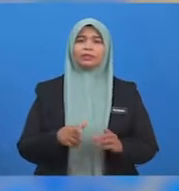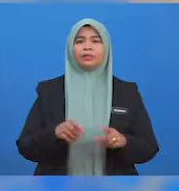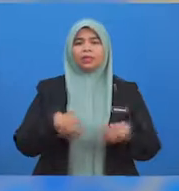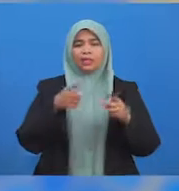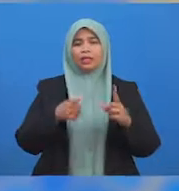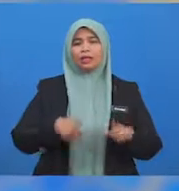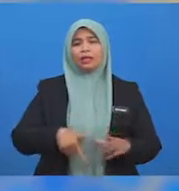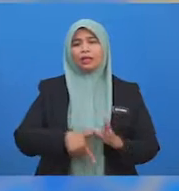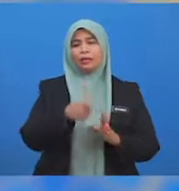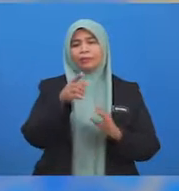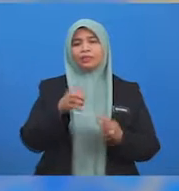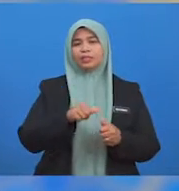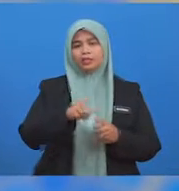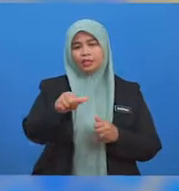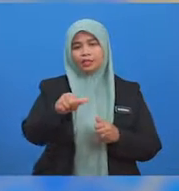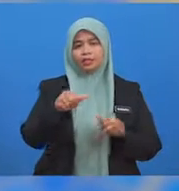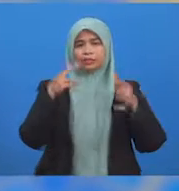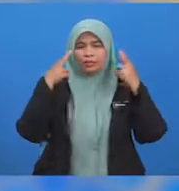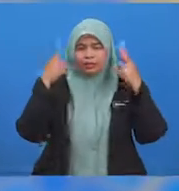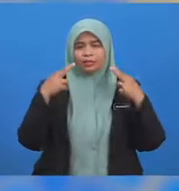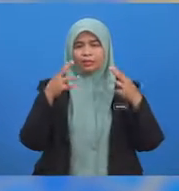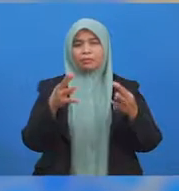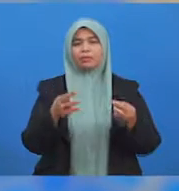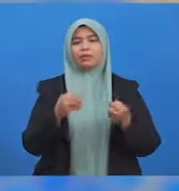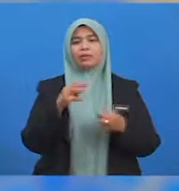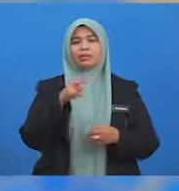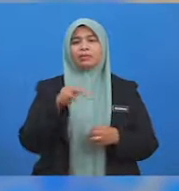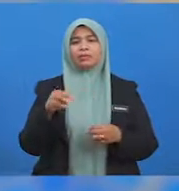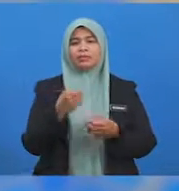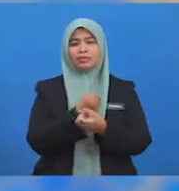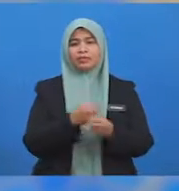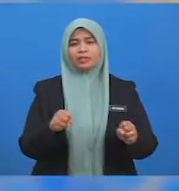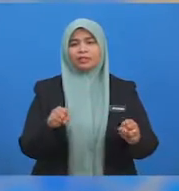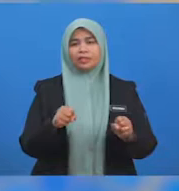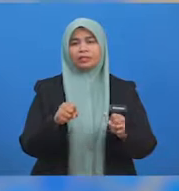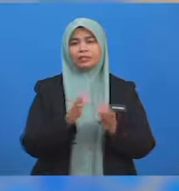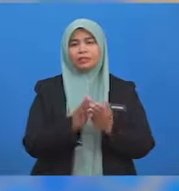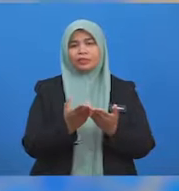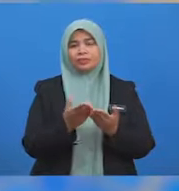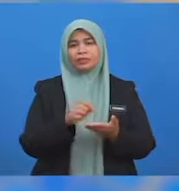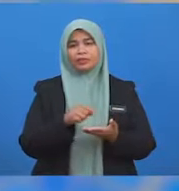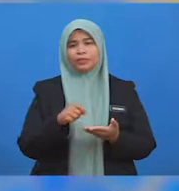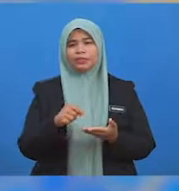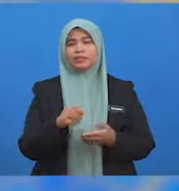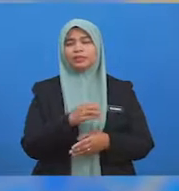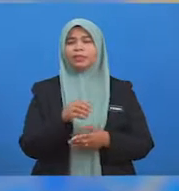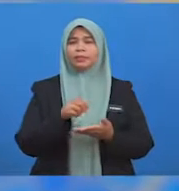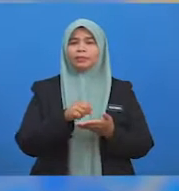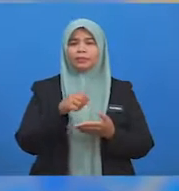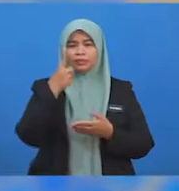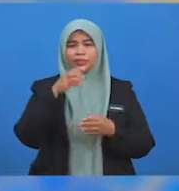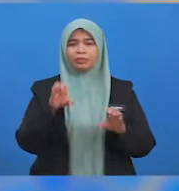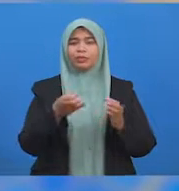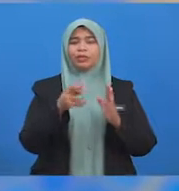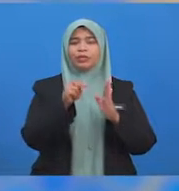kita melangkah lebih jauh, ustazah nak murid-murid semua sediakan dahulu buku tulis dan pen untuk